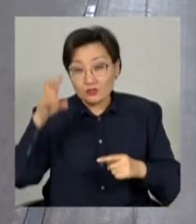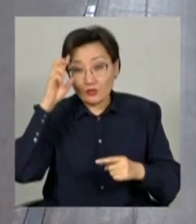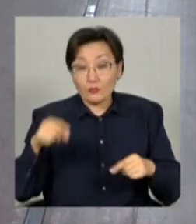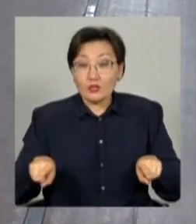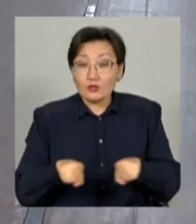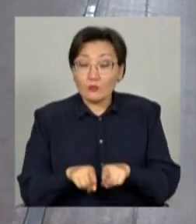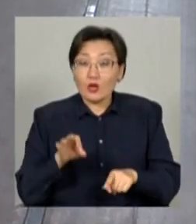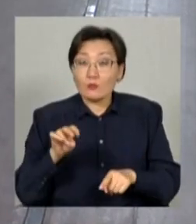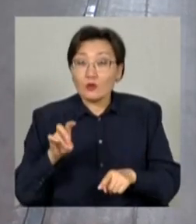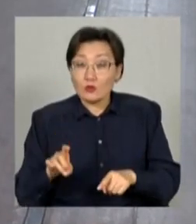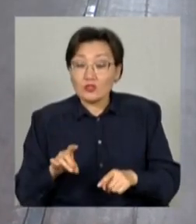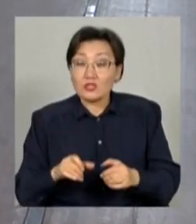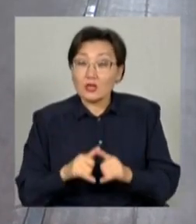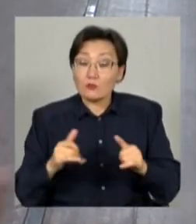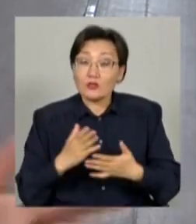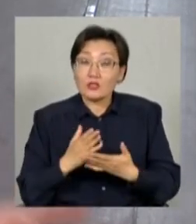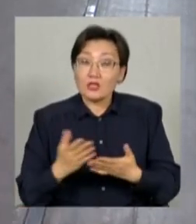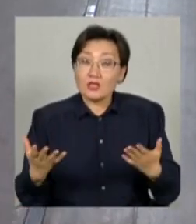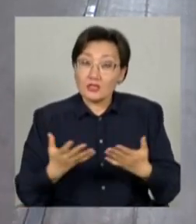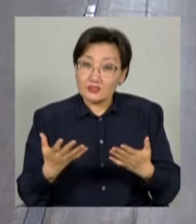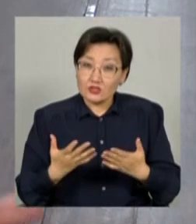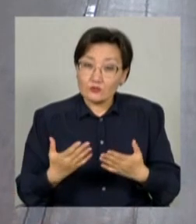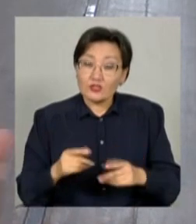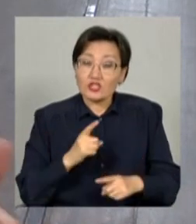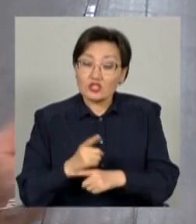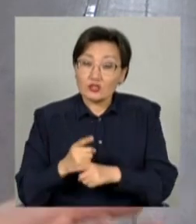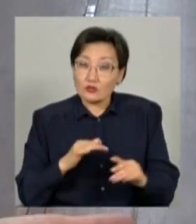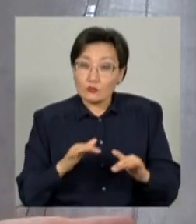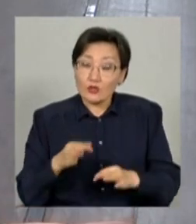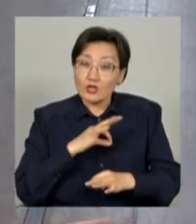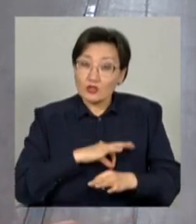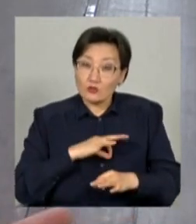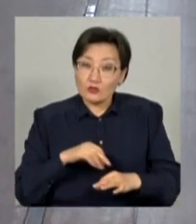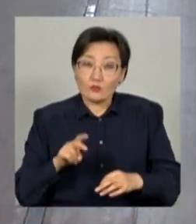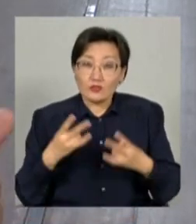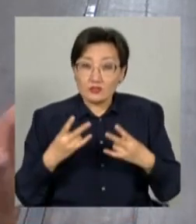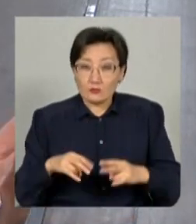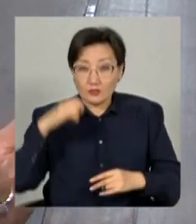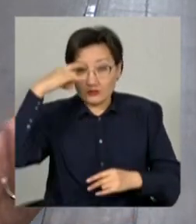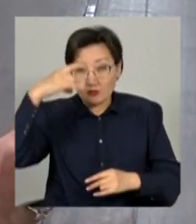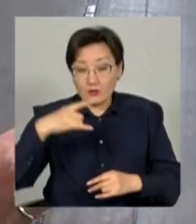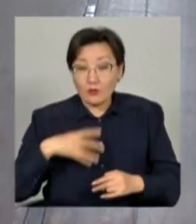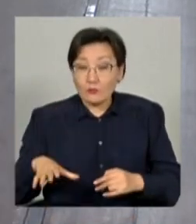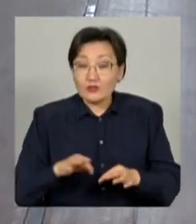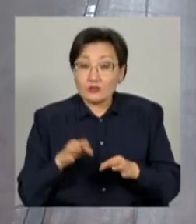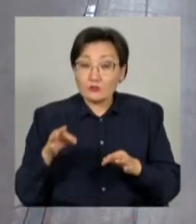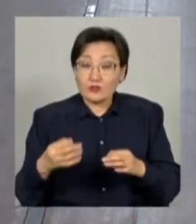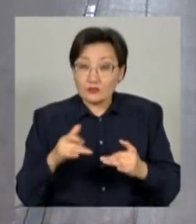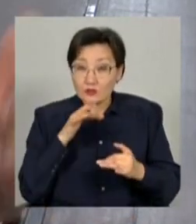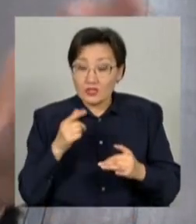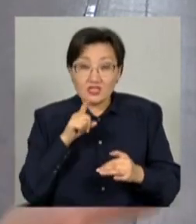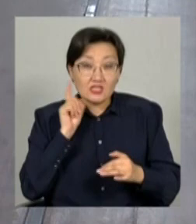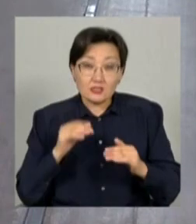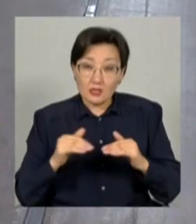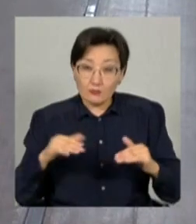осы омикрон тарап жатыр. Сондықтан елде қандай да бір шектеу шараларын қолдану негізсіз. Қазақстанның барлық өңірі қазіргі таңда жасыл